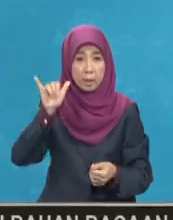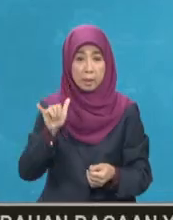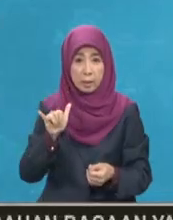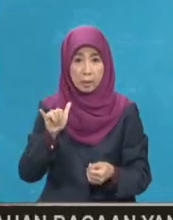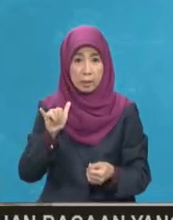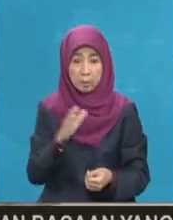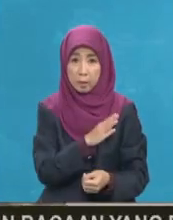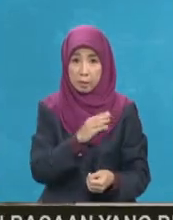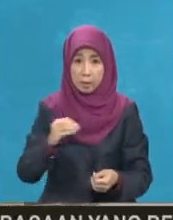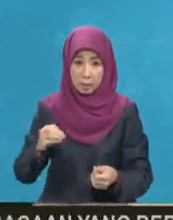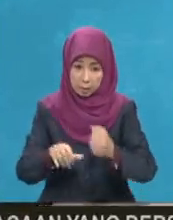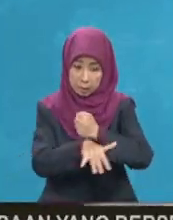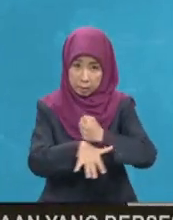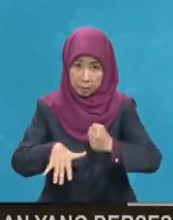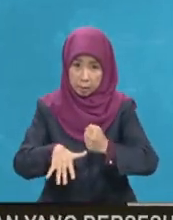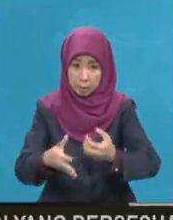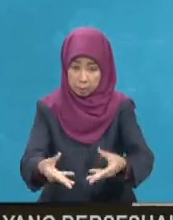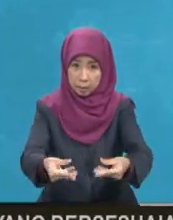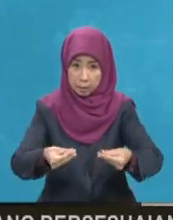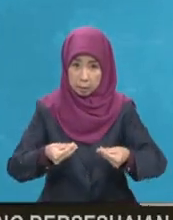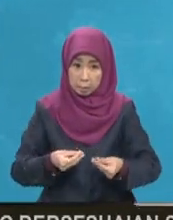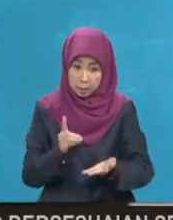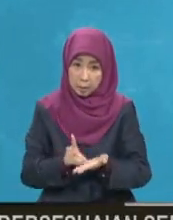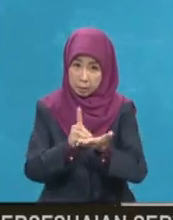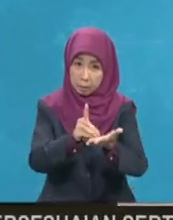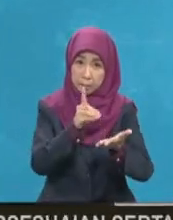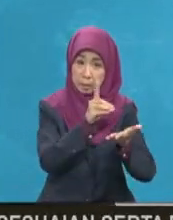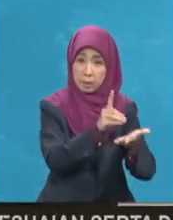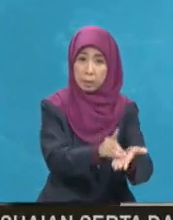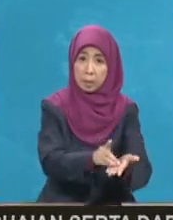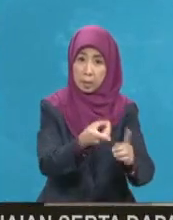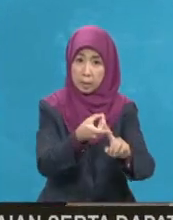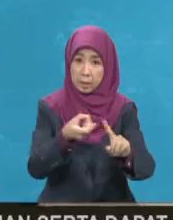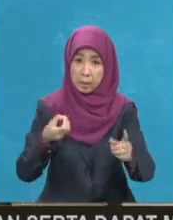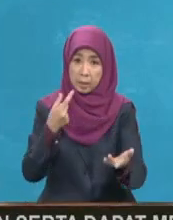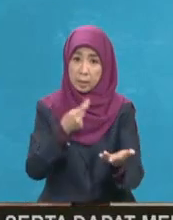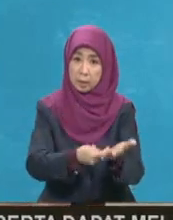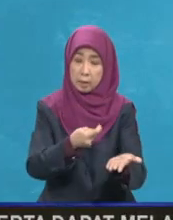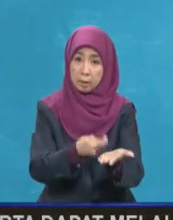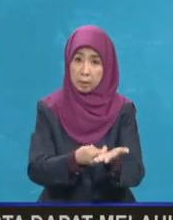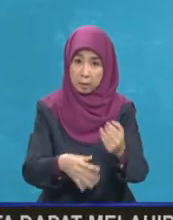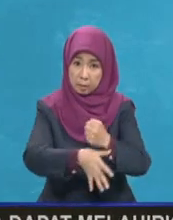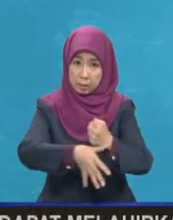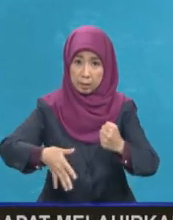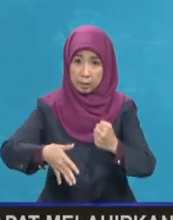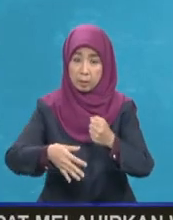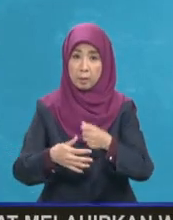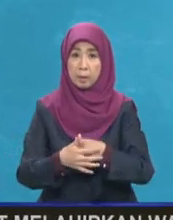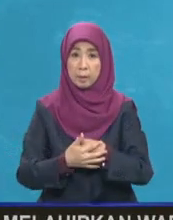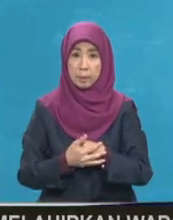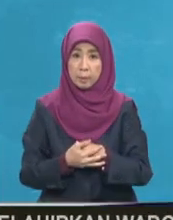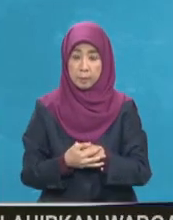dan anak sorek hanya menerima sumbangan Dharma daripada pihak time dan anak-anak Ceritanya orang